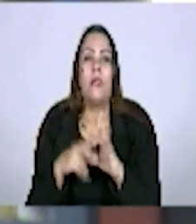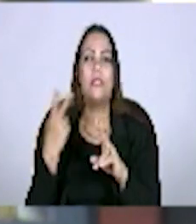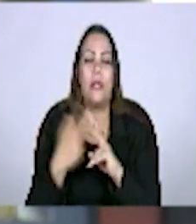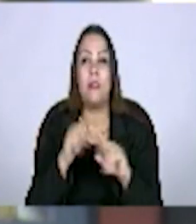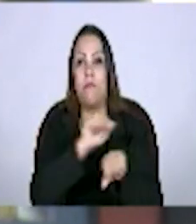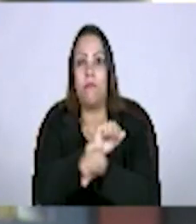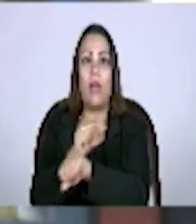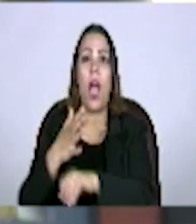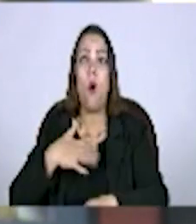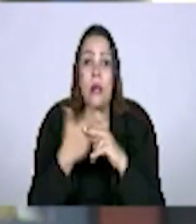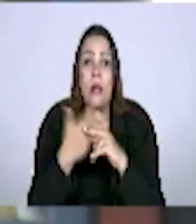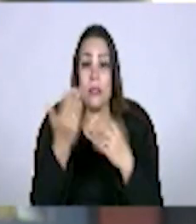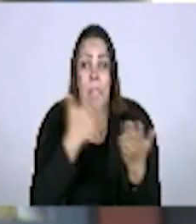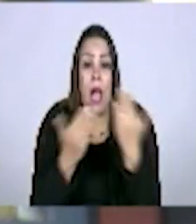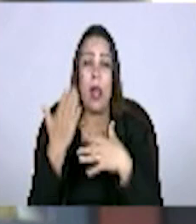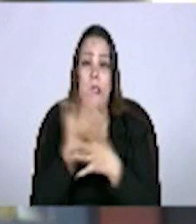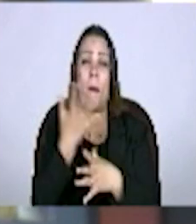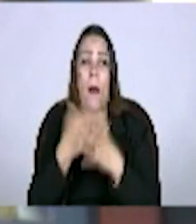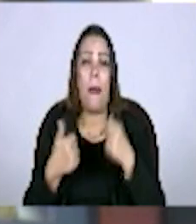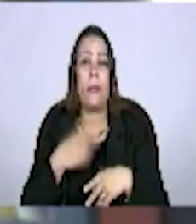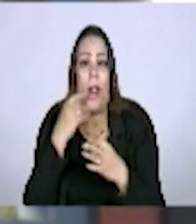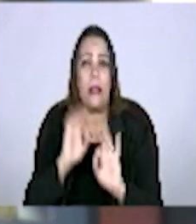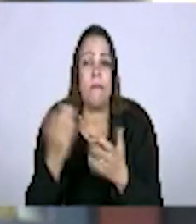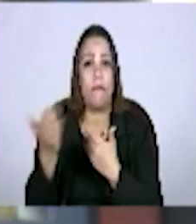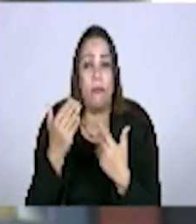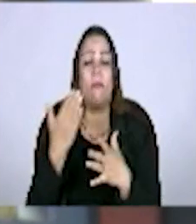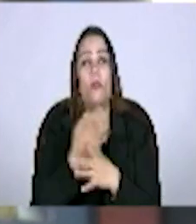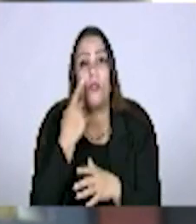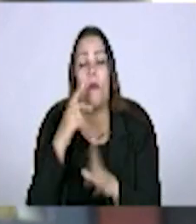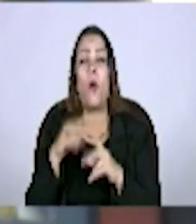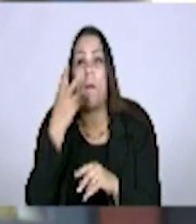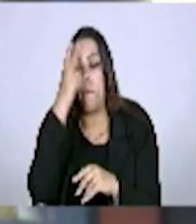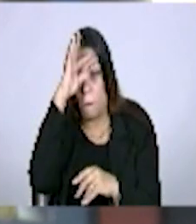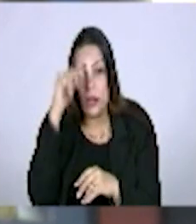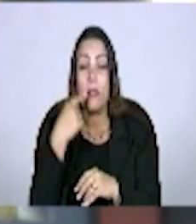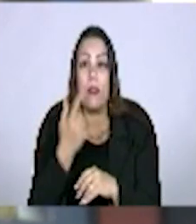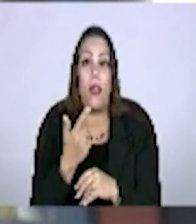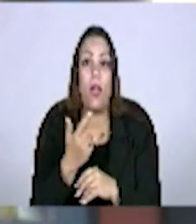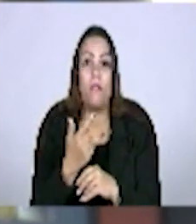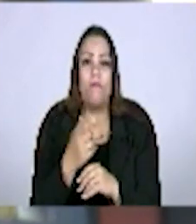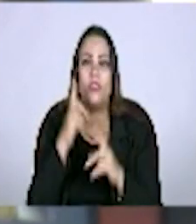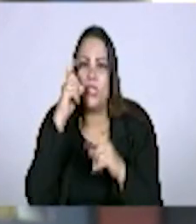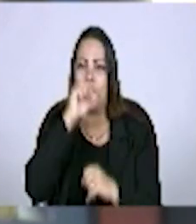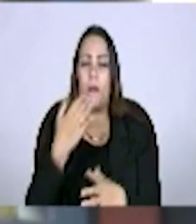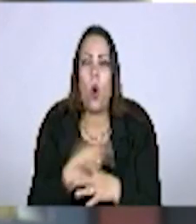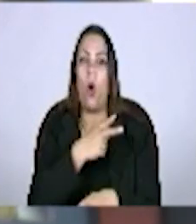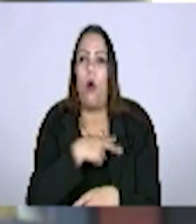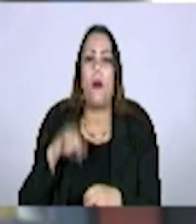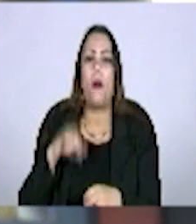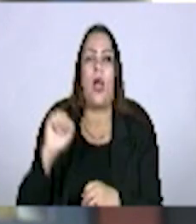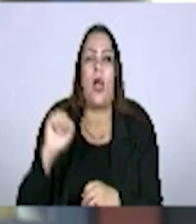بيصرخوا عايزين يرجعوا زويهم فكل ده طبعا بيمثل ضغط بعض اعضاء حكومته